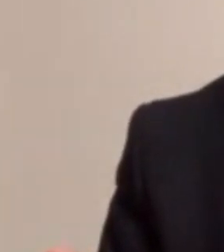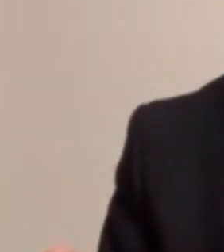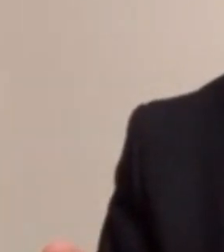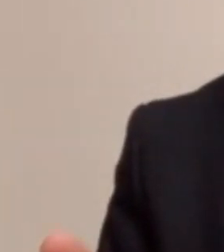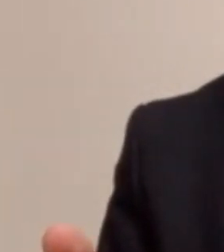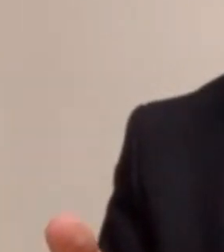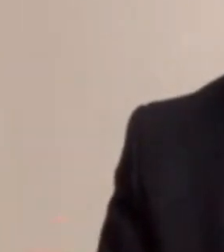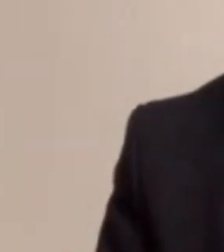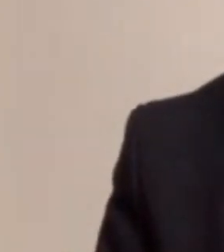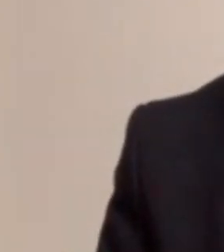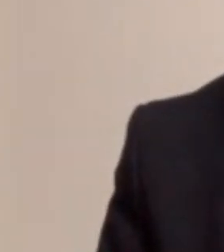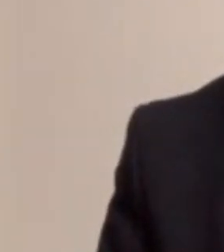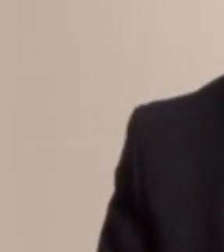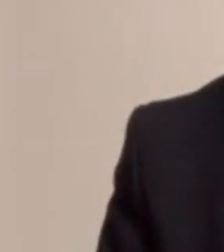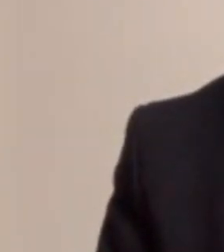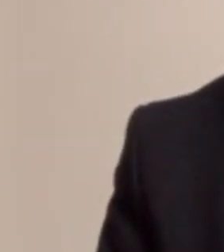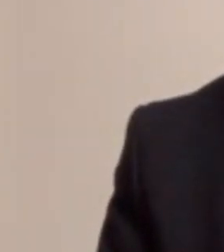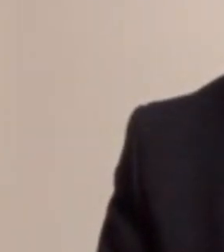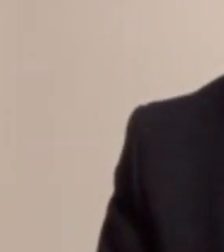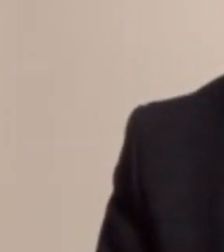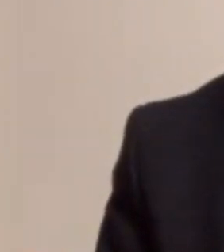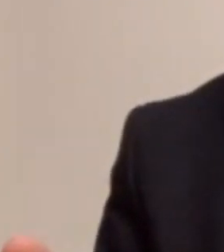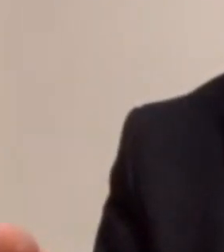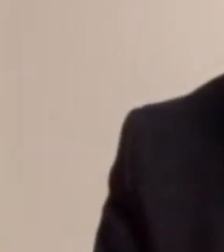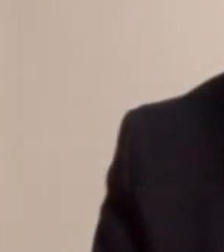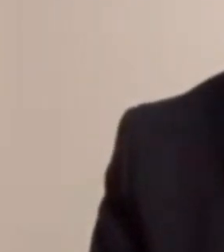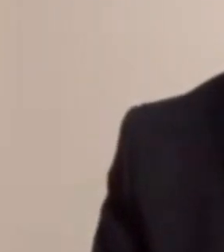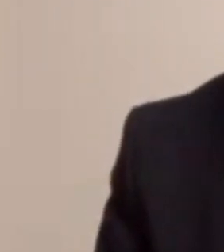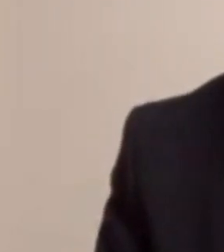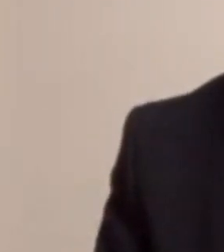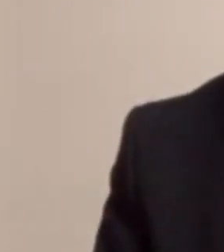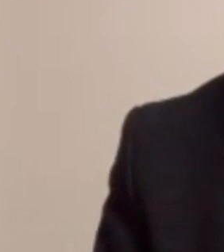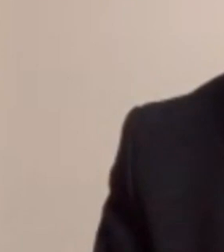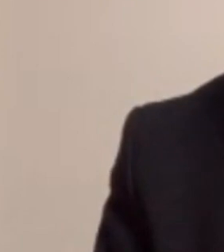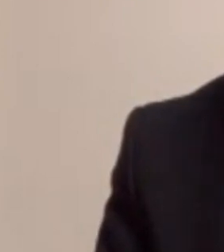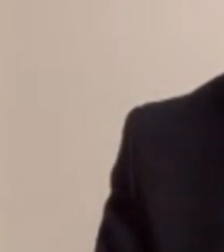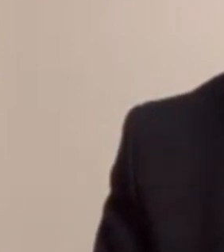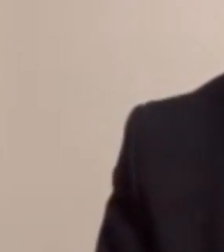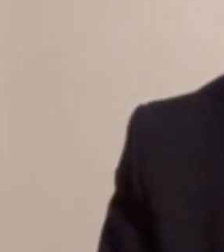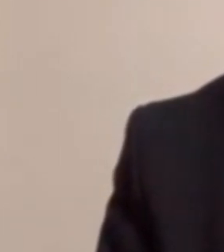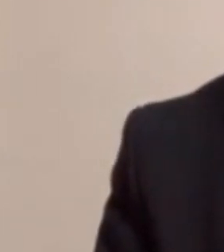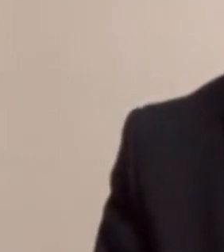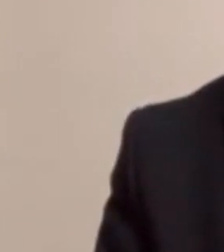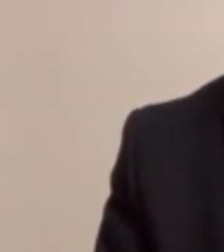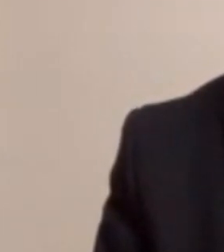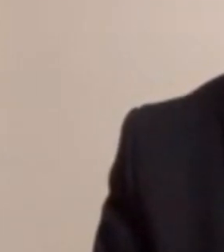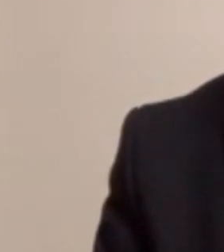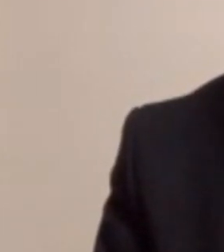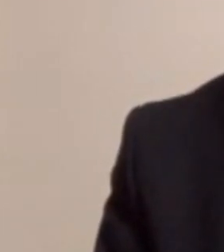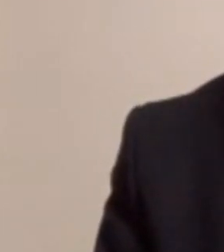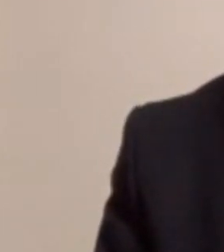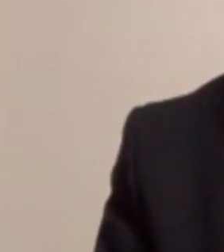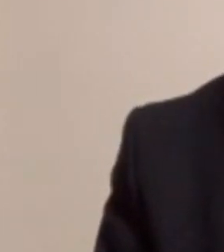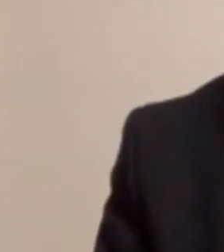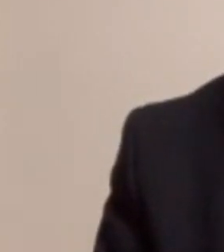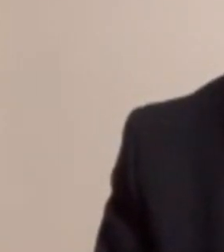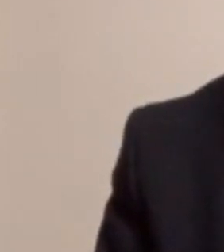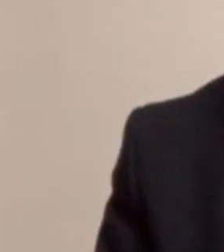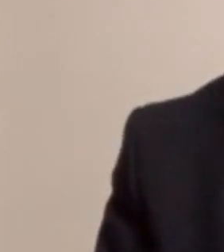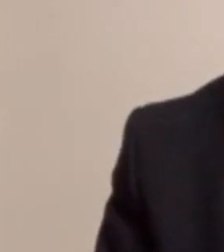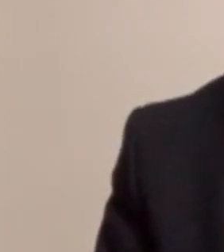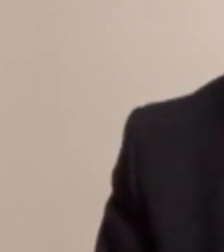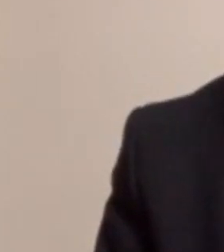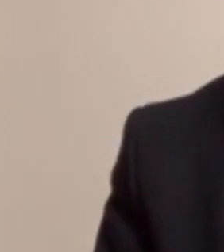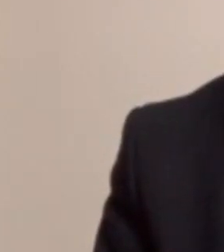أحييهم وحيي أستاذ هشام والكادر اللي معه وكل آبائنا الموجودين في البيت اللي